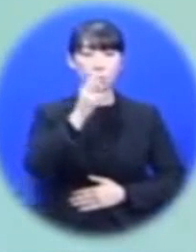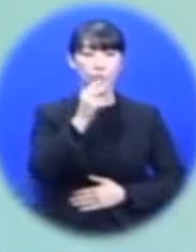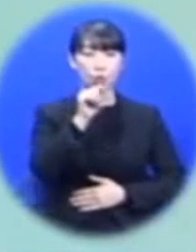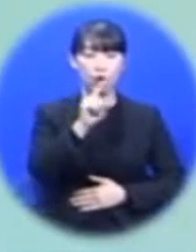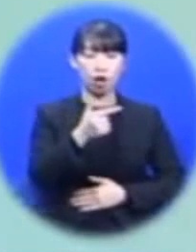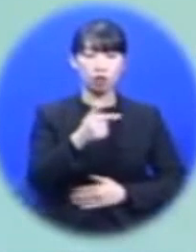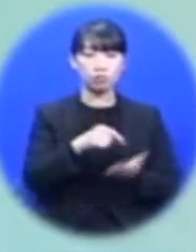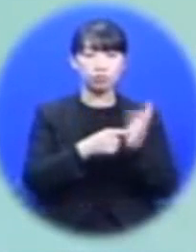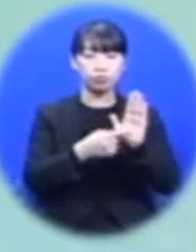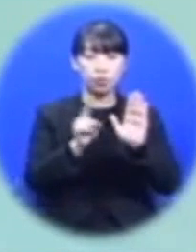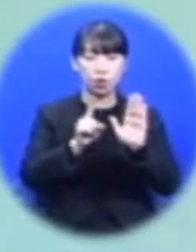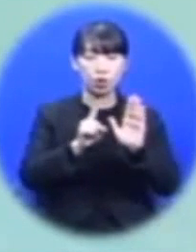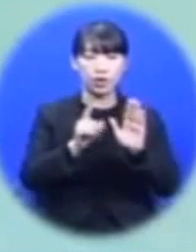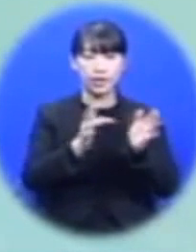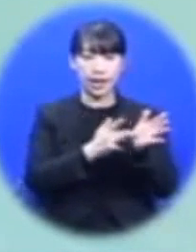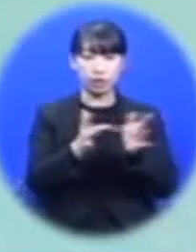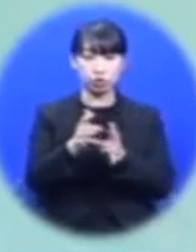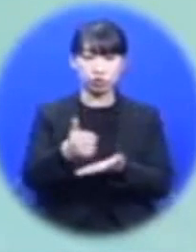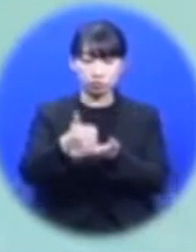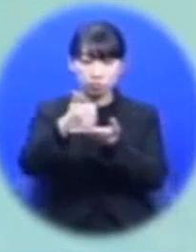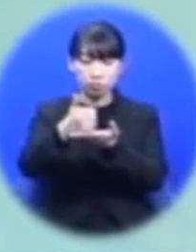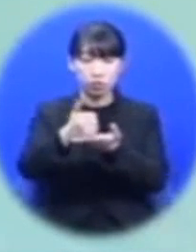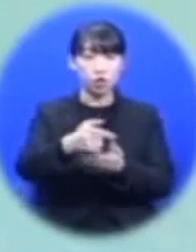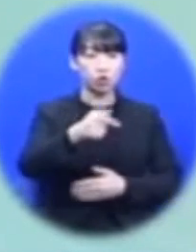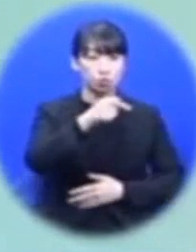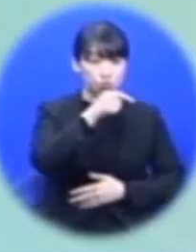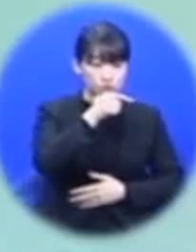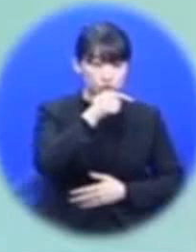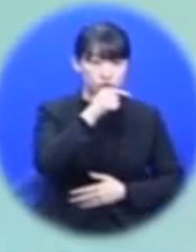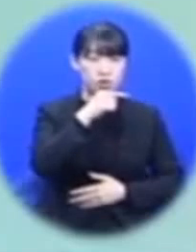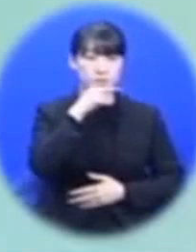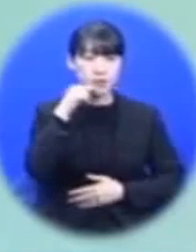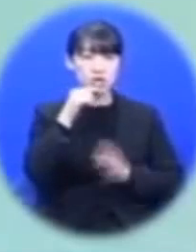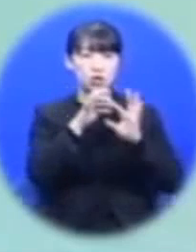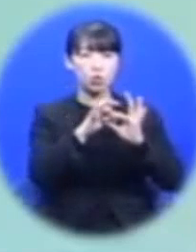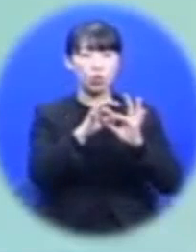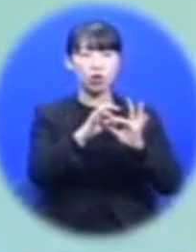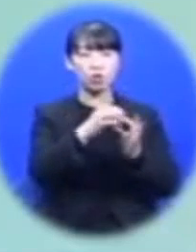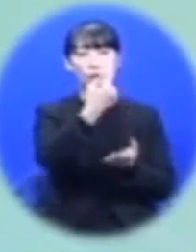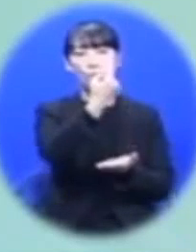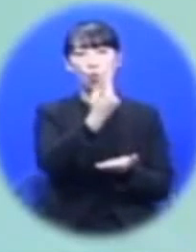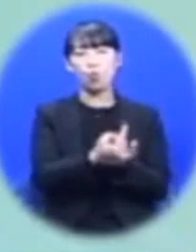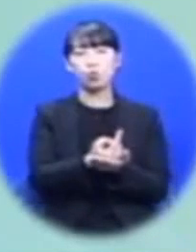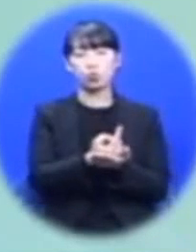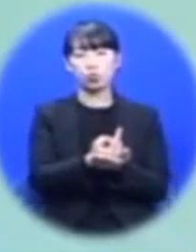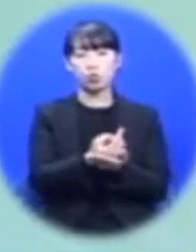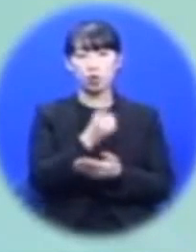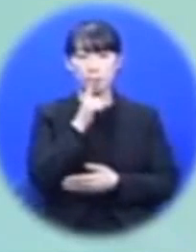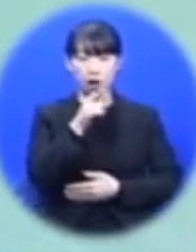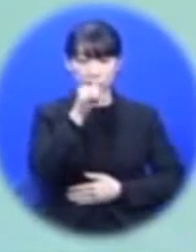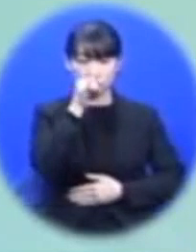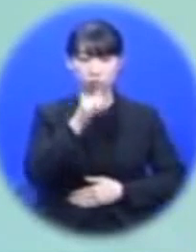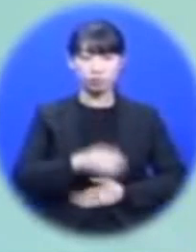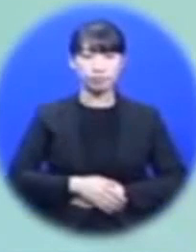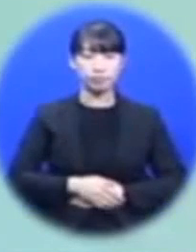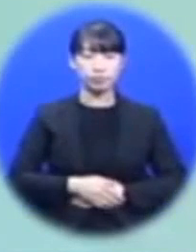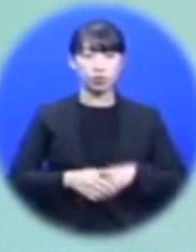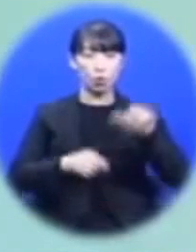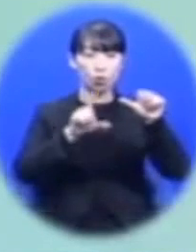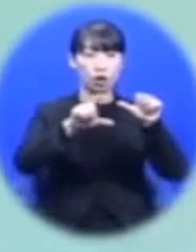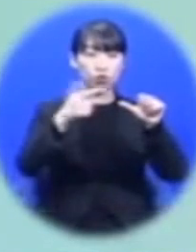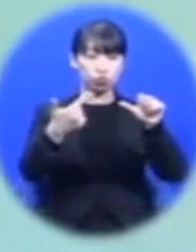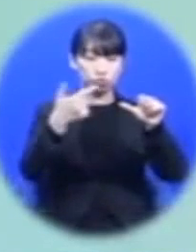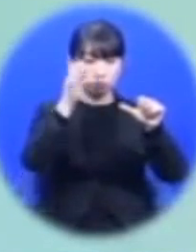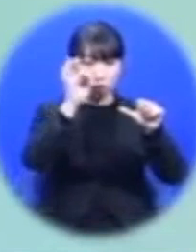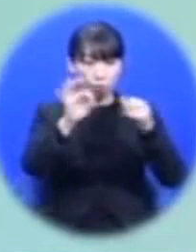예수님은 물과 피로 거쳐서 오신 분이다 이렇게 표현을 했습니다 6절에